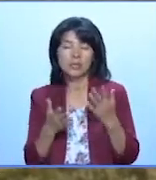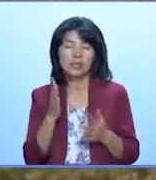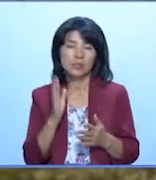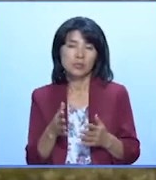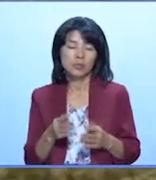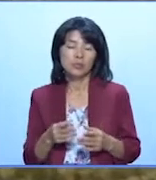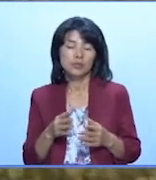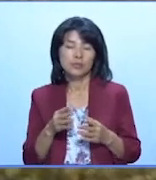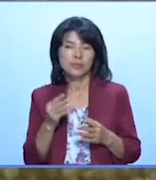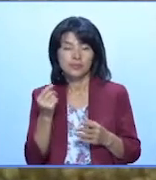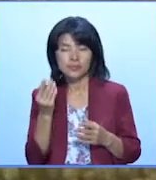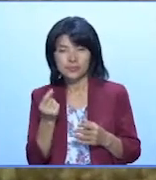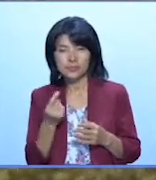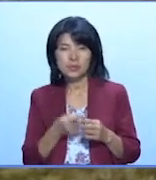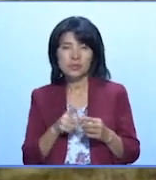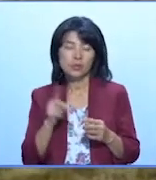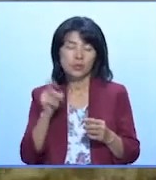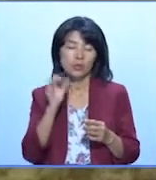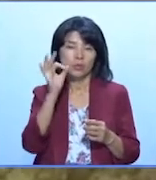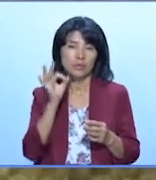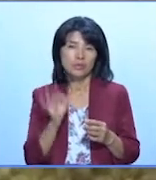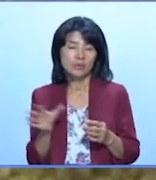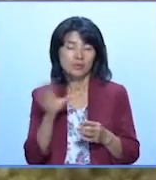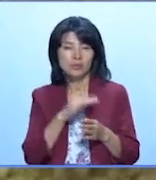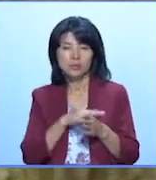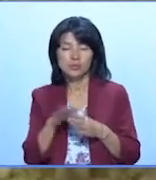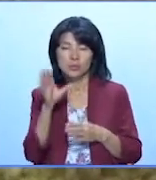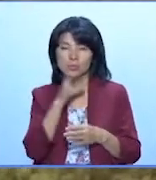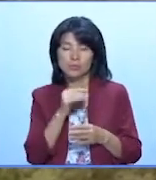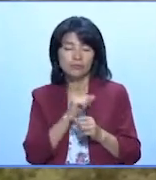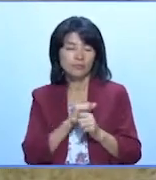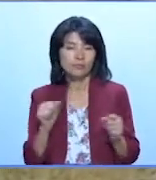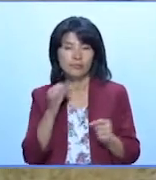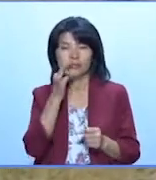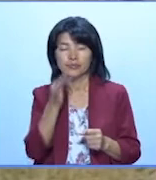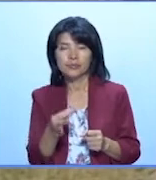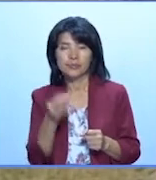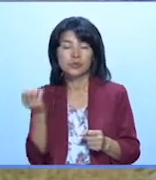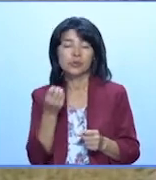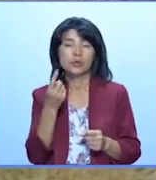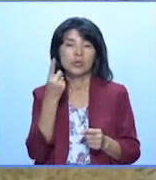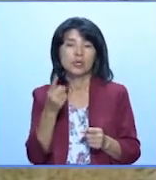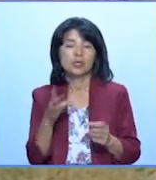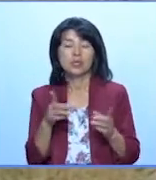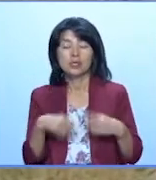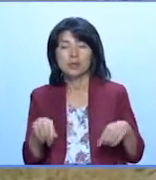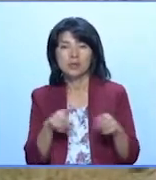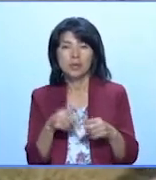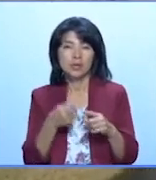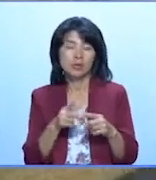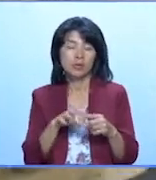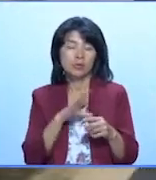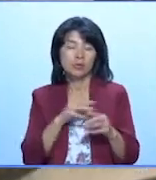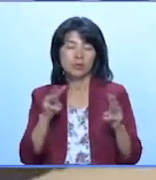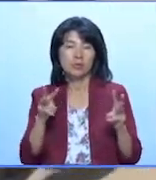сейчас имеется. А стопроцентной уверенности в том, что успеет все выполнить, пока что нельзя сказать. Еще один объект, который посетил министр экологии,